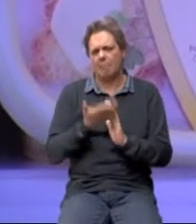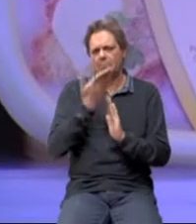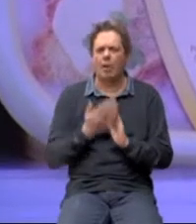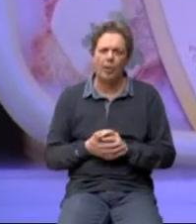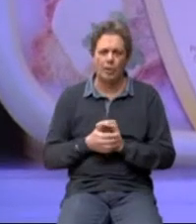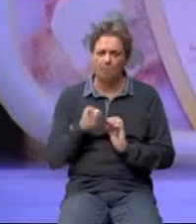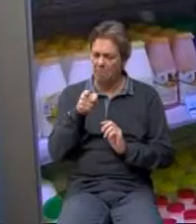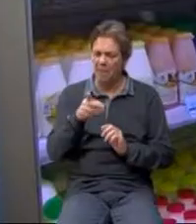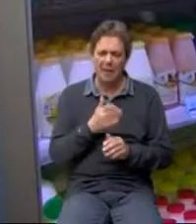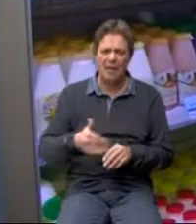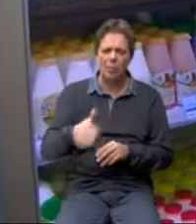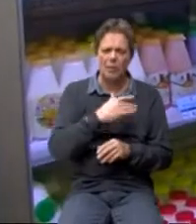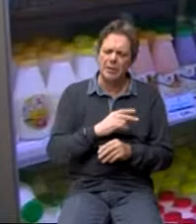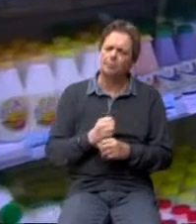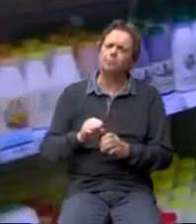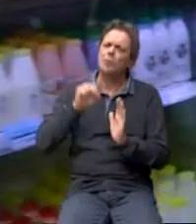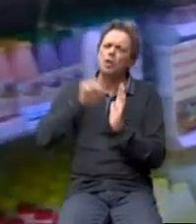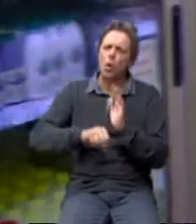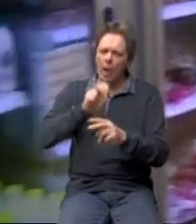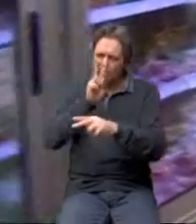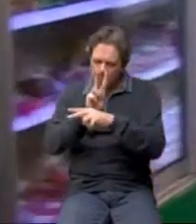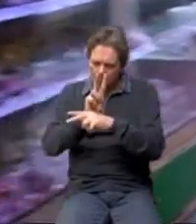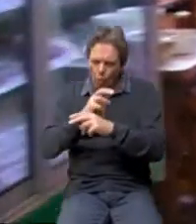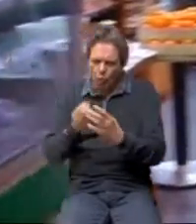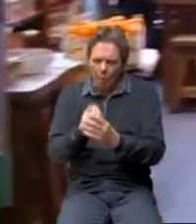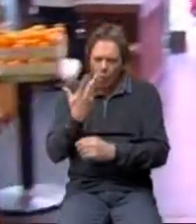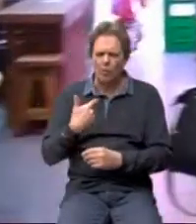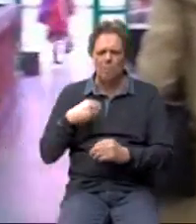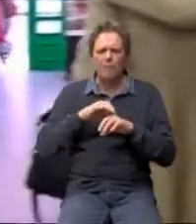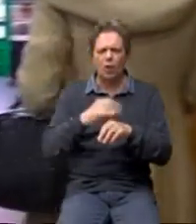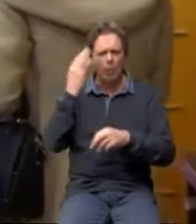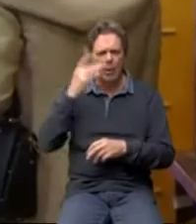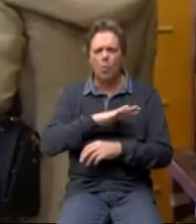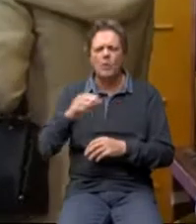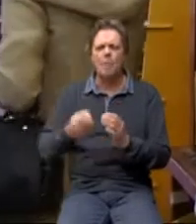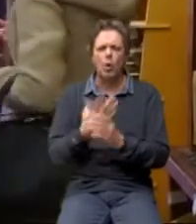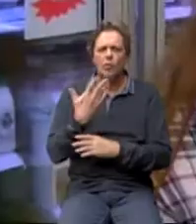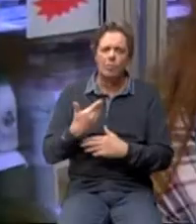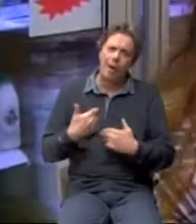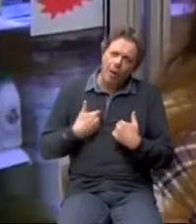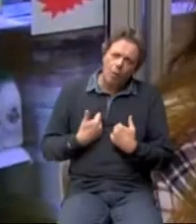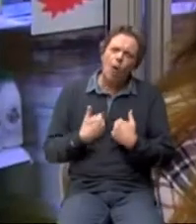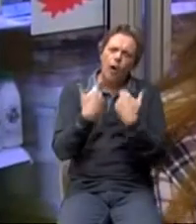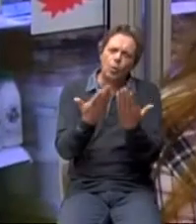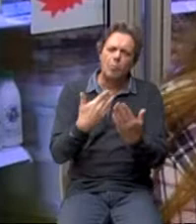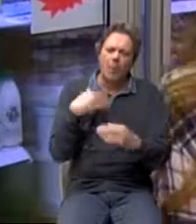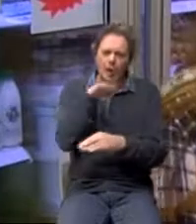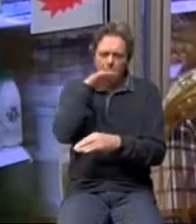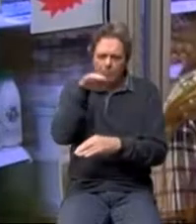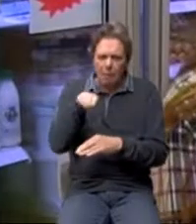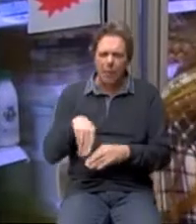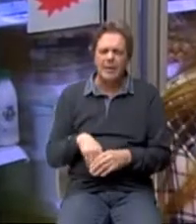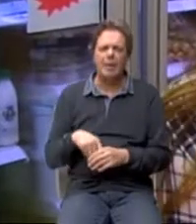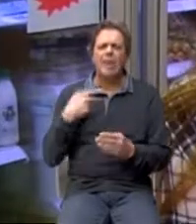njih ne zaobilaze stroge kontrole proizvoda. Mi vodimo brigu o svim proizvodima koje nudimo na našim policama.